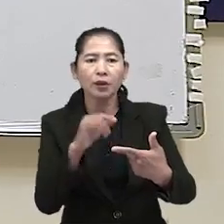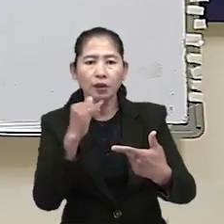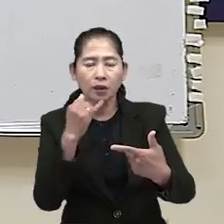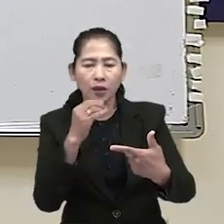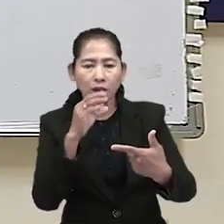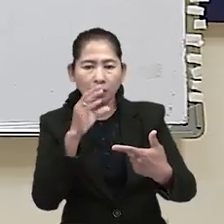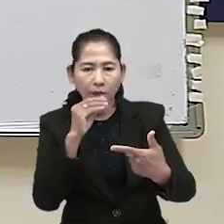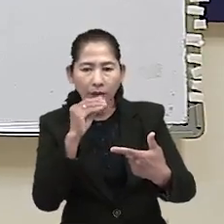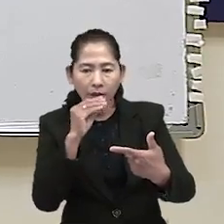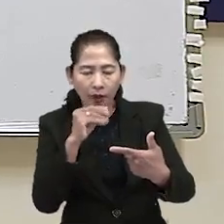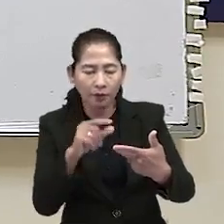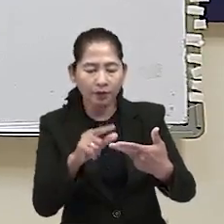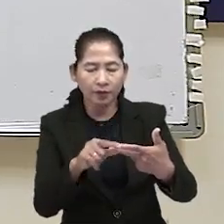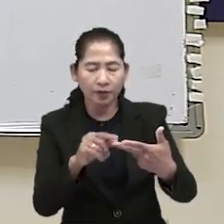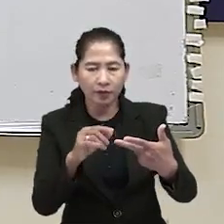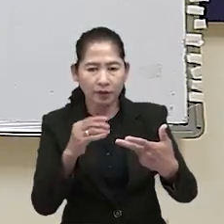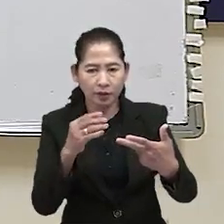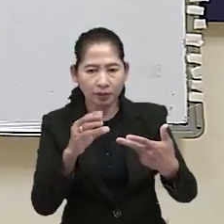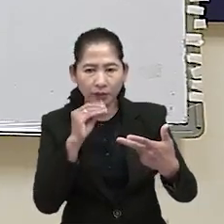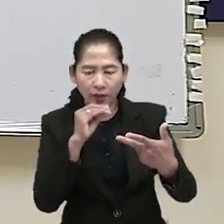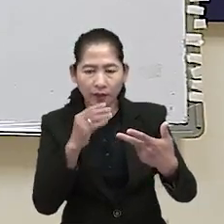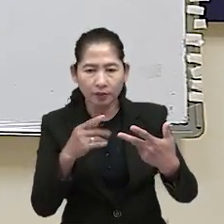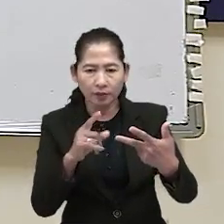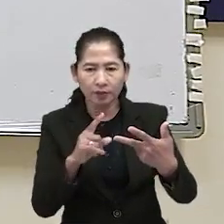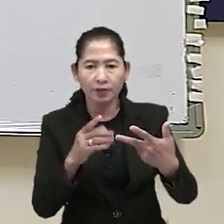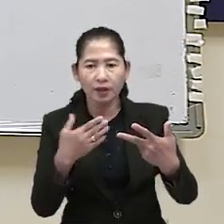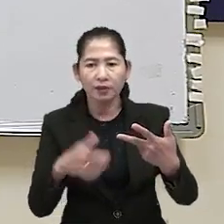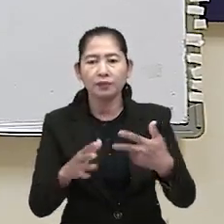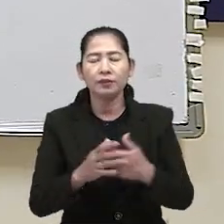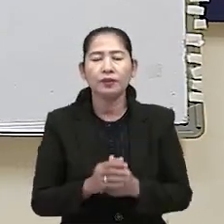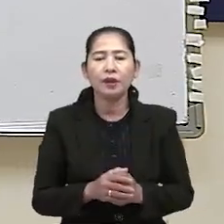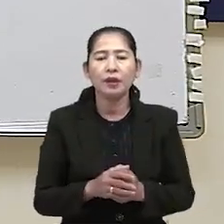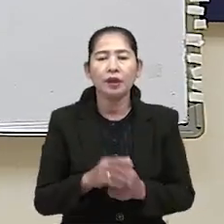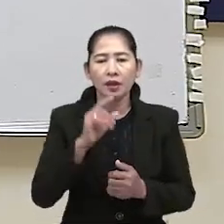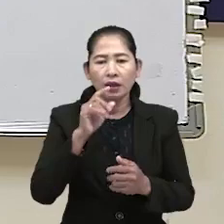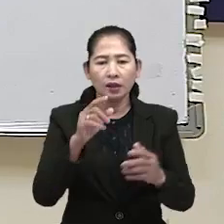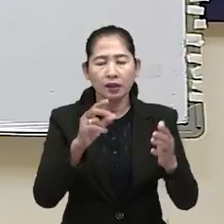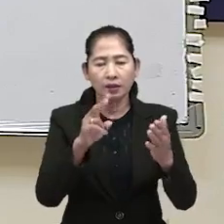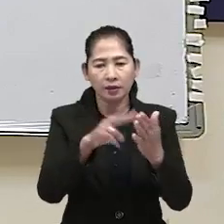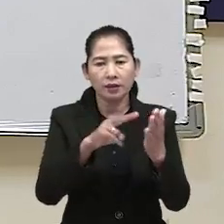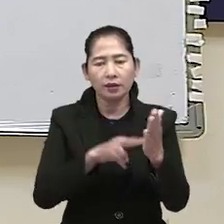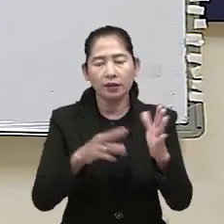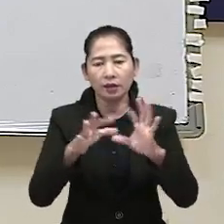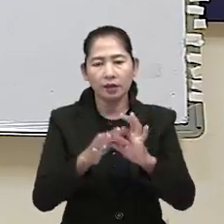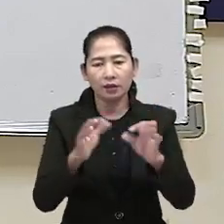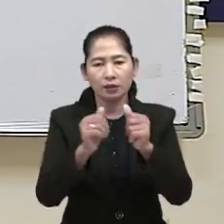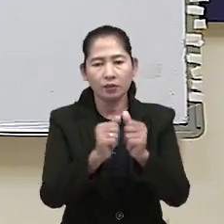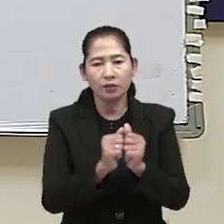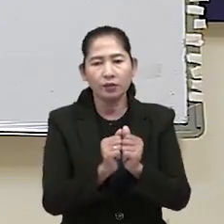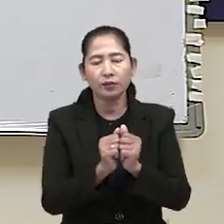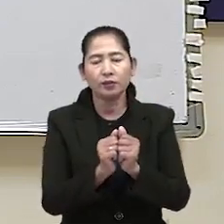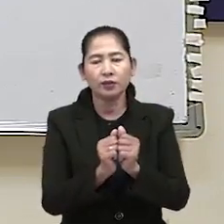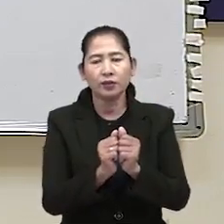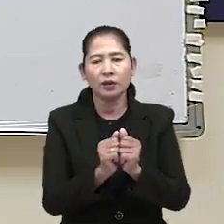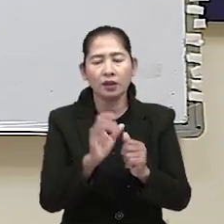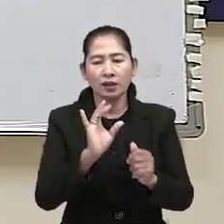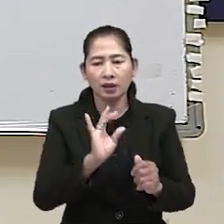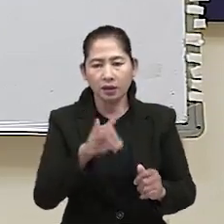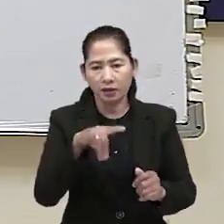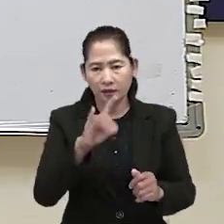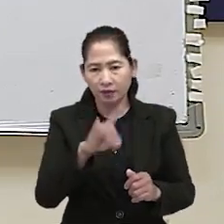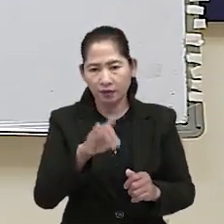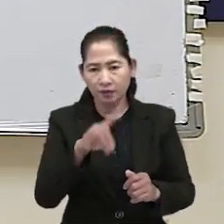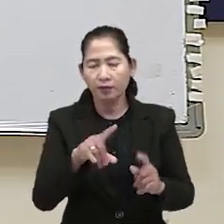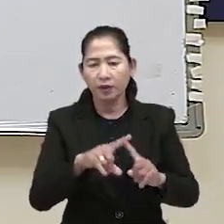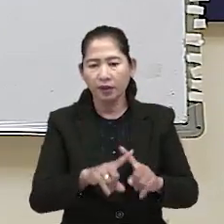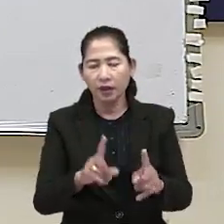និងបញ្ចប់ដូចគ្នាចាអរគុណចាស់ទាំងអស់គ្នាអញ្ចឹងអ្នកគ្រូនឹងលើកយកអត្ថបទដែលតាក់ទងជាមួយនឹងសត្វណាចា